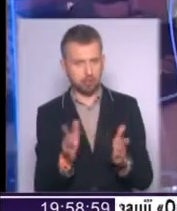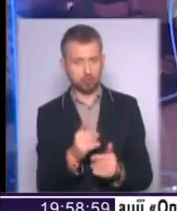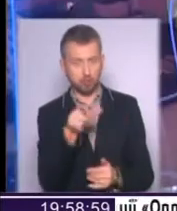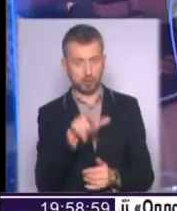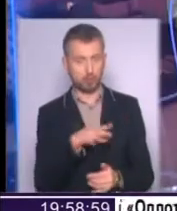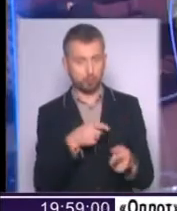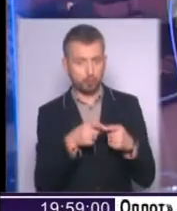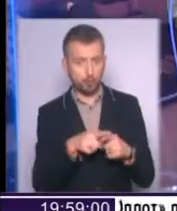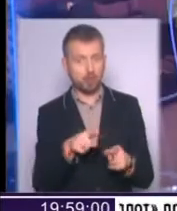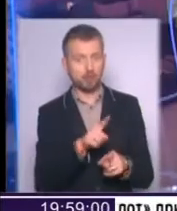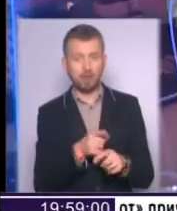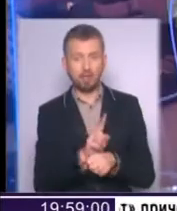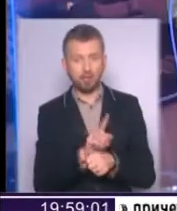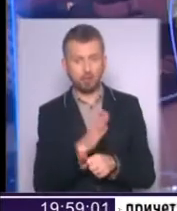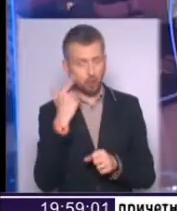людина віддає фактично